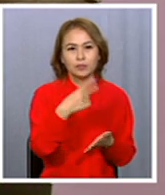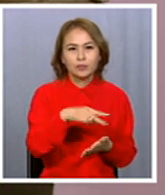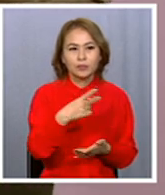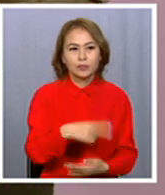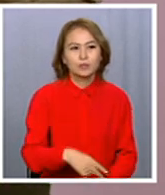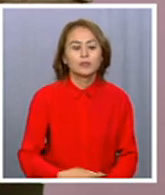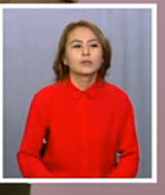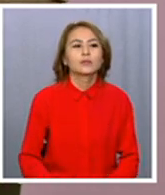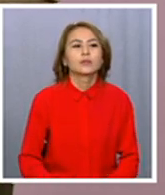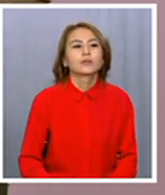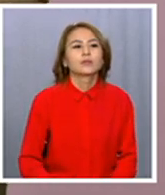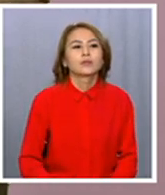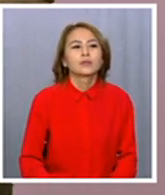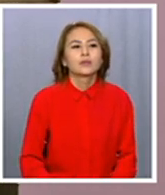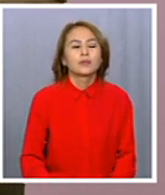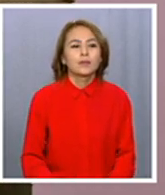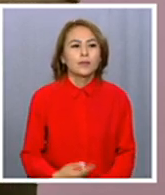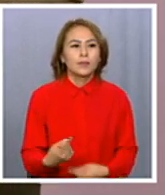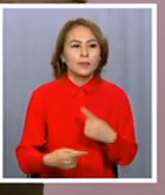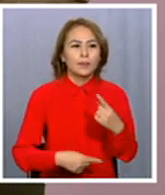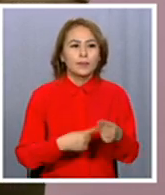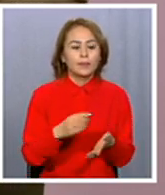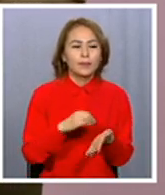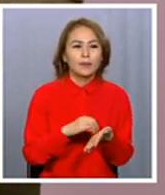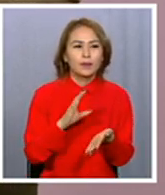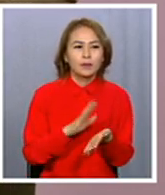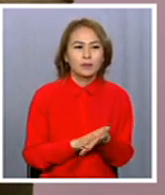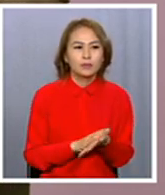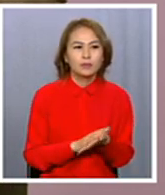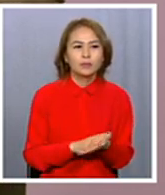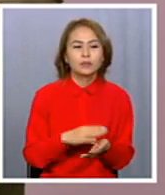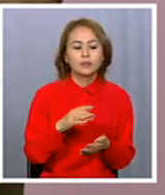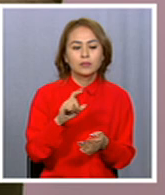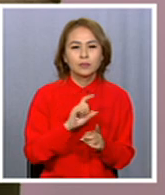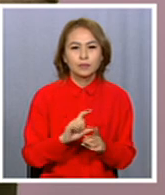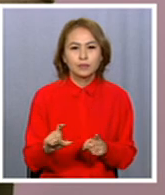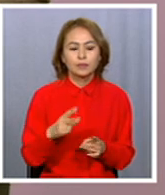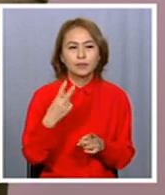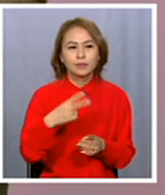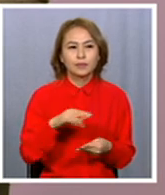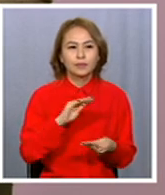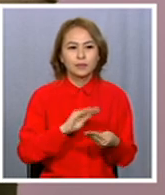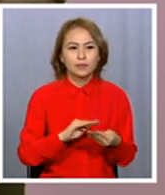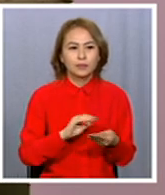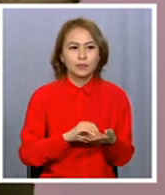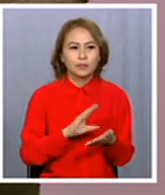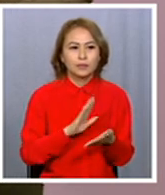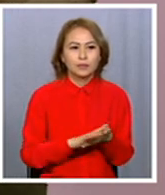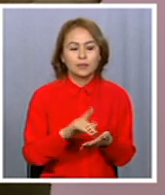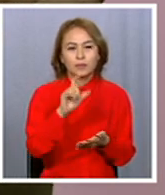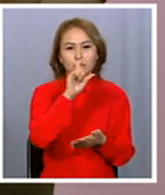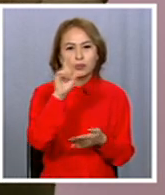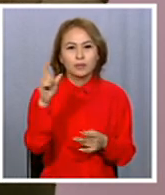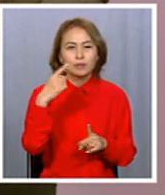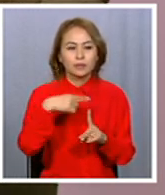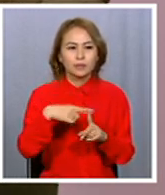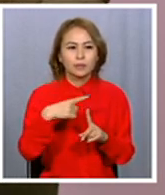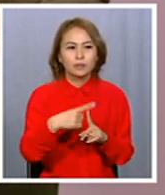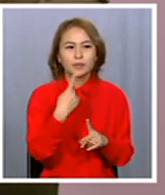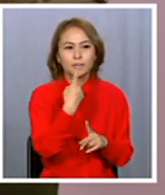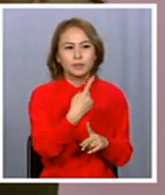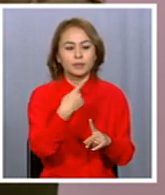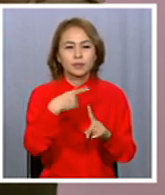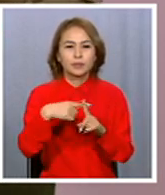11. Келесі өрнектің мәнін есептейміз. Бөлімін өзгертпей жазамыз, алымдарын қосамыз. 1 мен